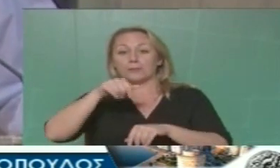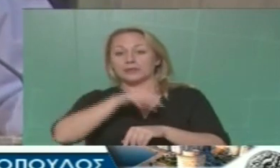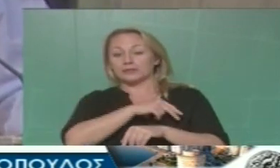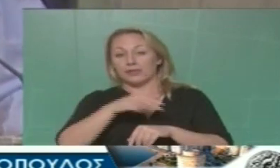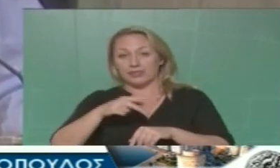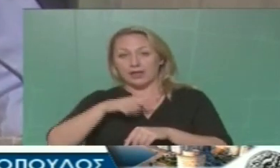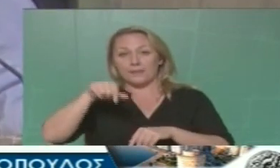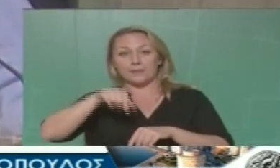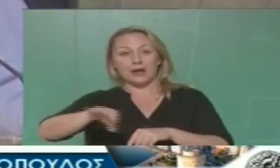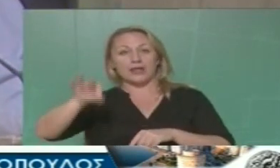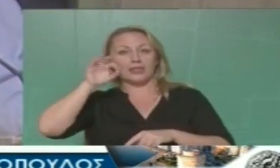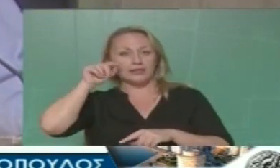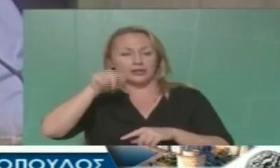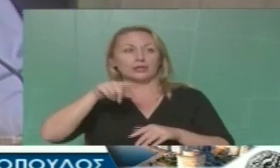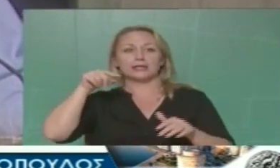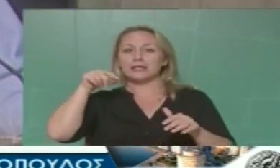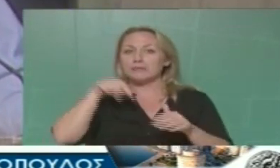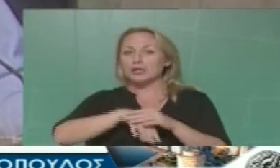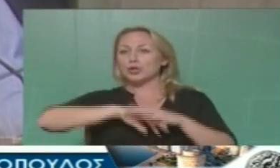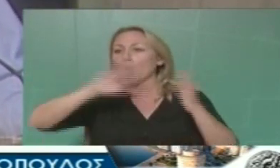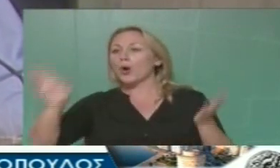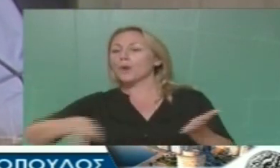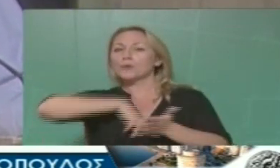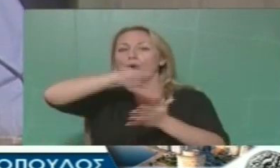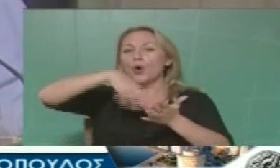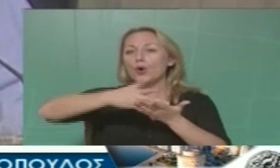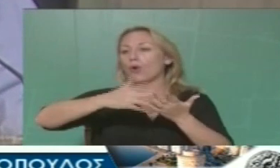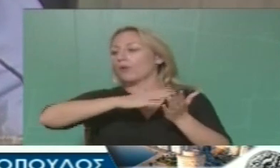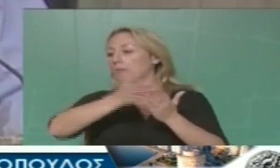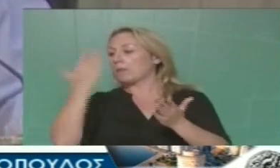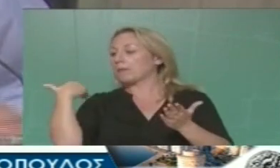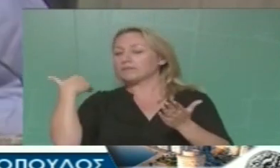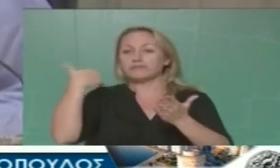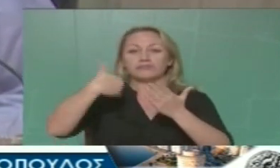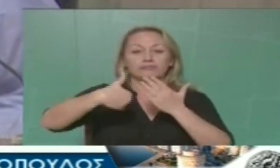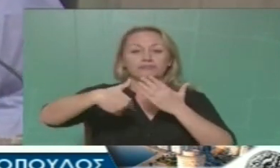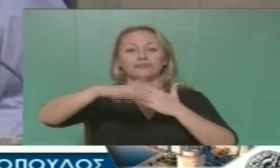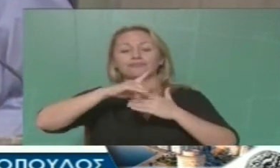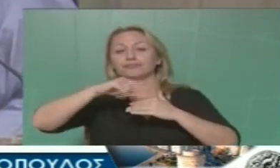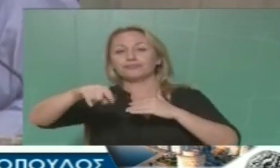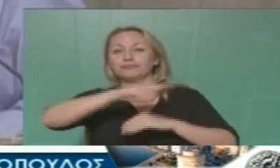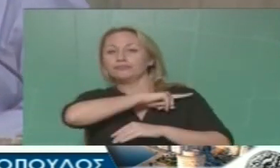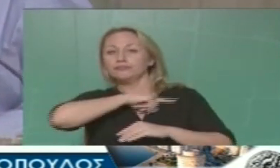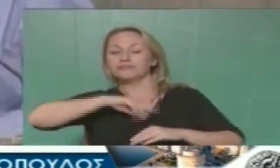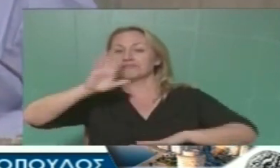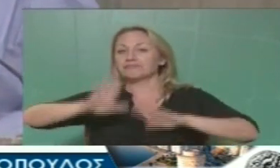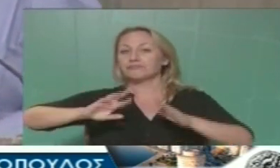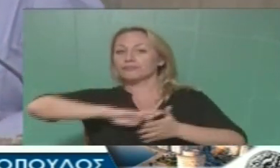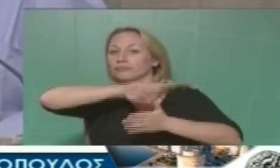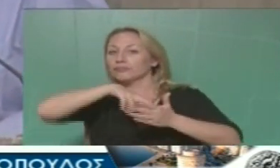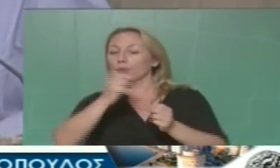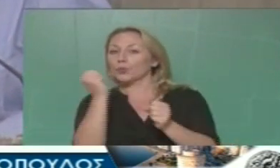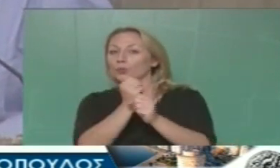την πόλη και το μετρό, σε οποιαδήποτε χρονική περίοδο, σε οποιοδήποτε επίπεδο εξουσίας ή